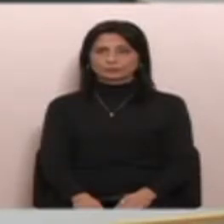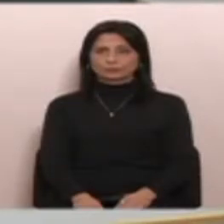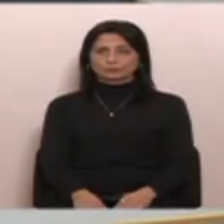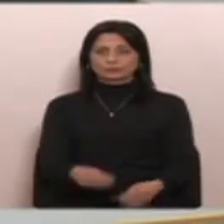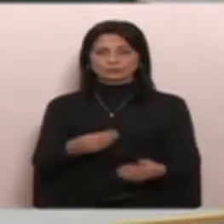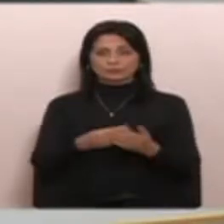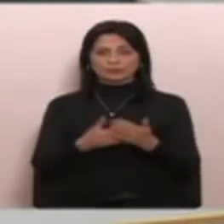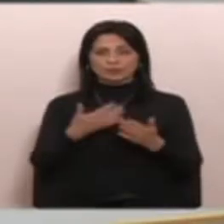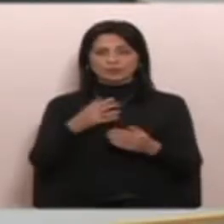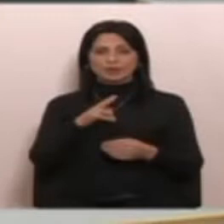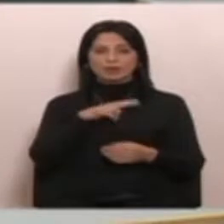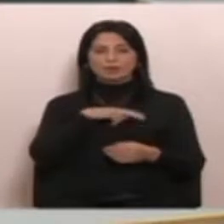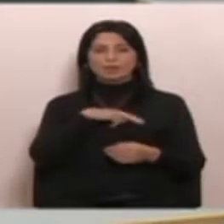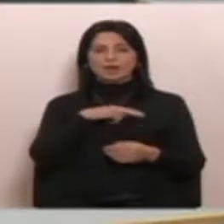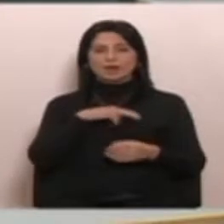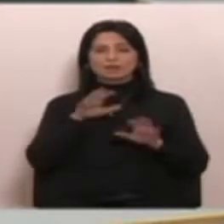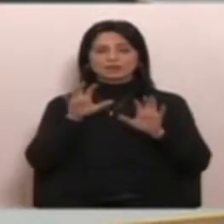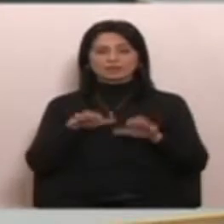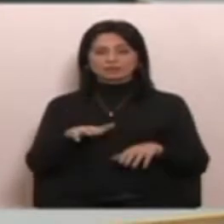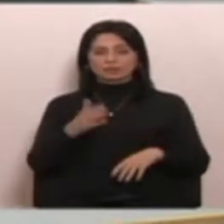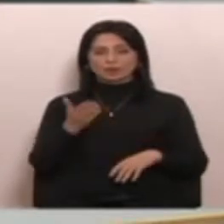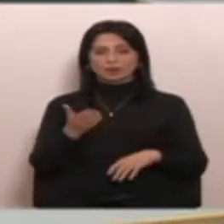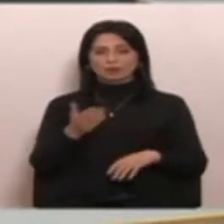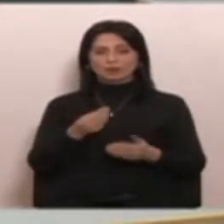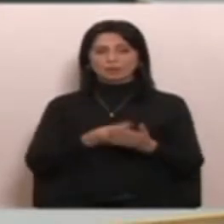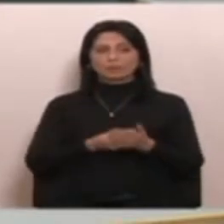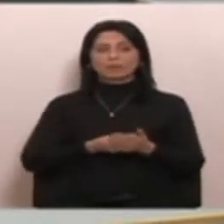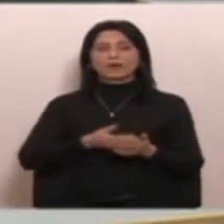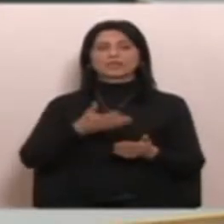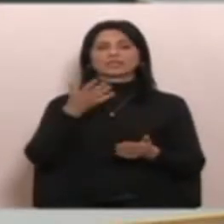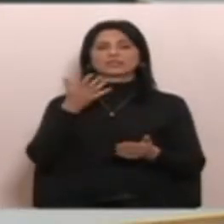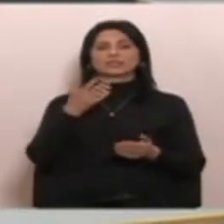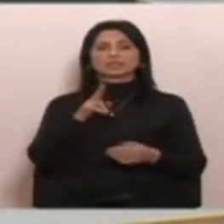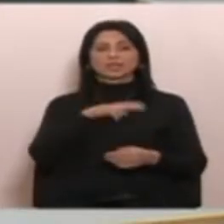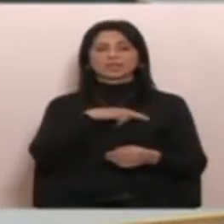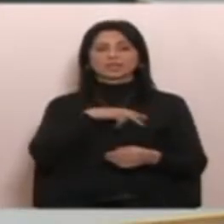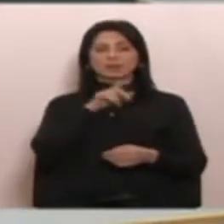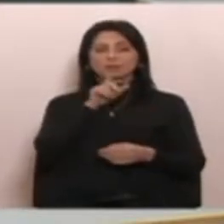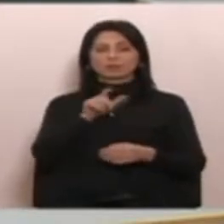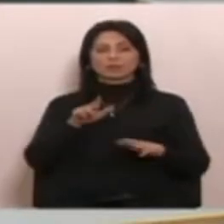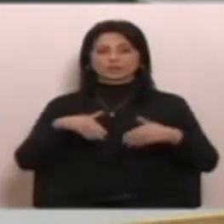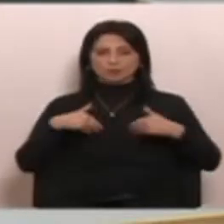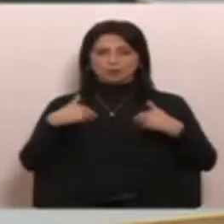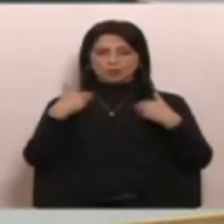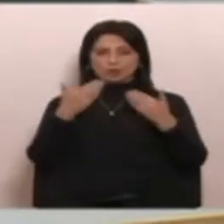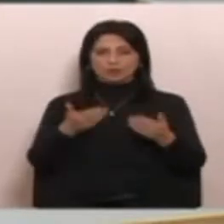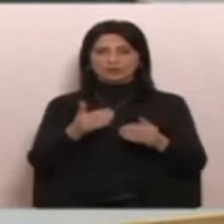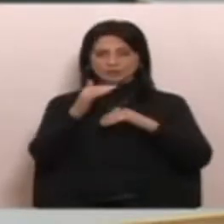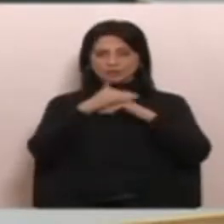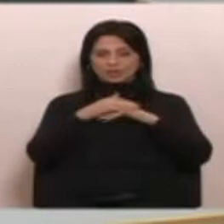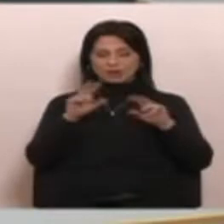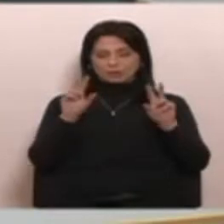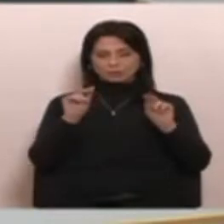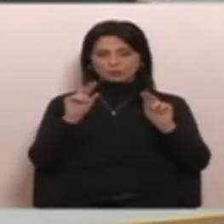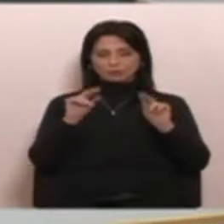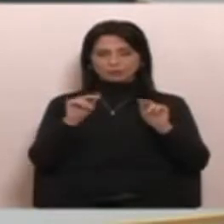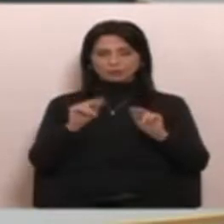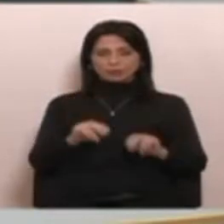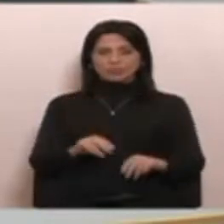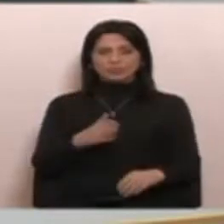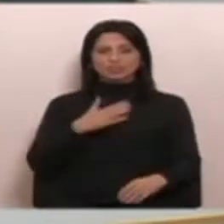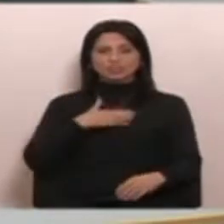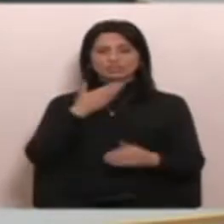ძვირფასო პარლამენტის თავმჯდომარე, პატვიცემულო დეპუტატებო, მოგესალმებით საღამოშტობისა.